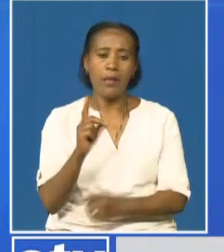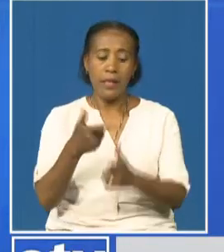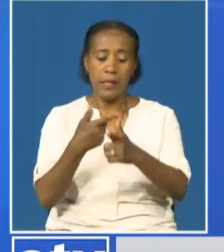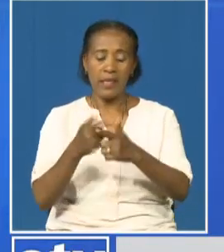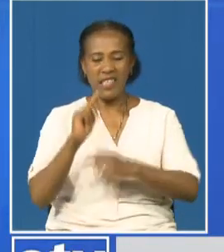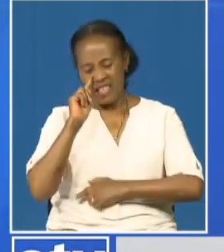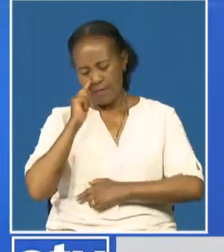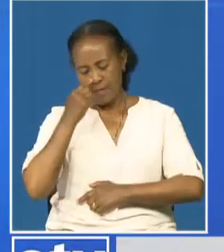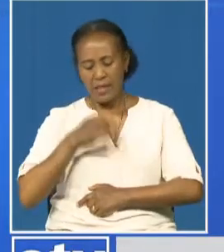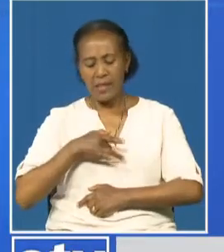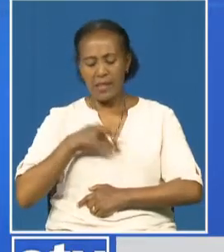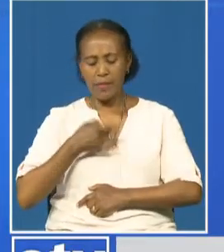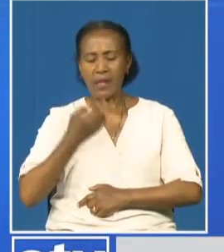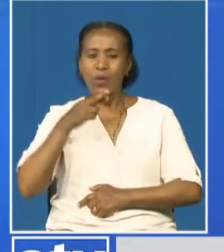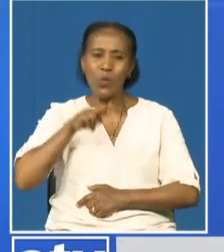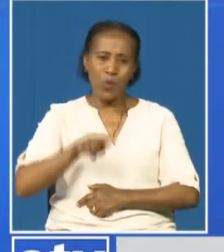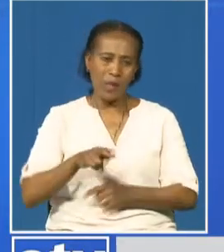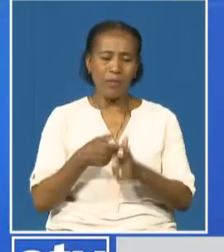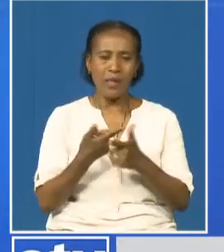እንግዲህ የድብርት ስሜት ወይም